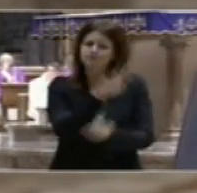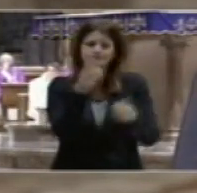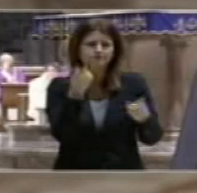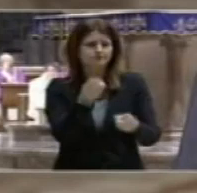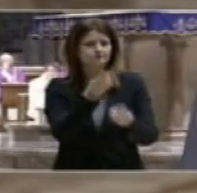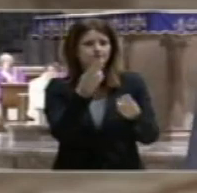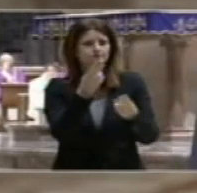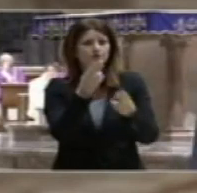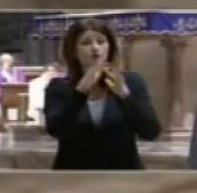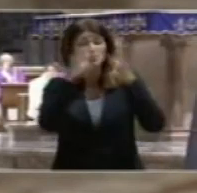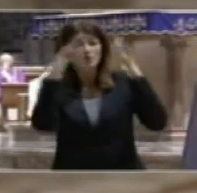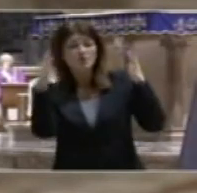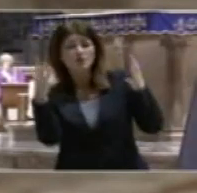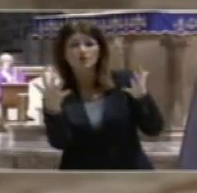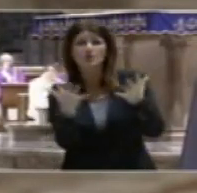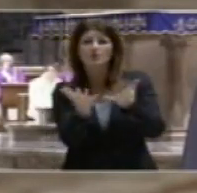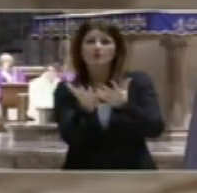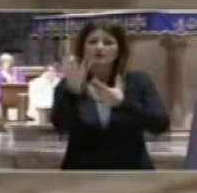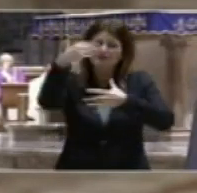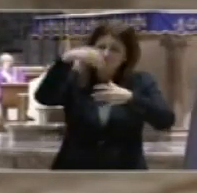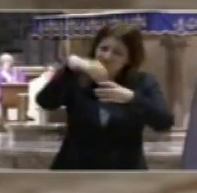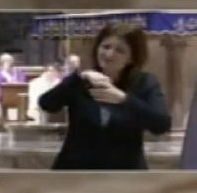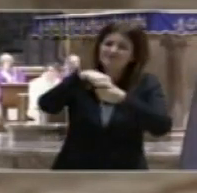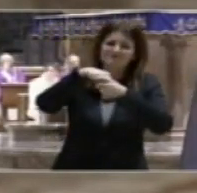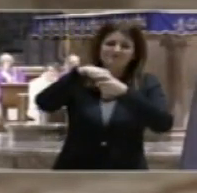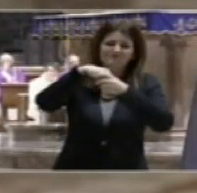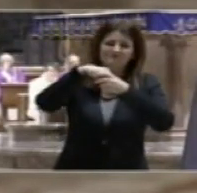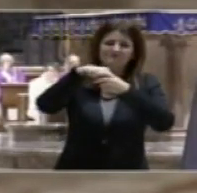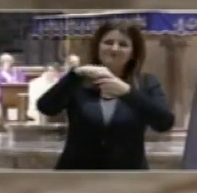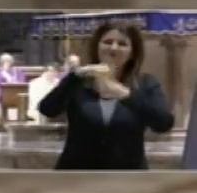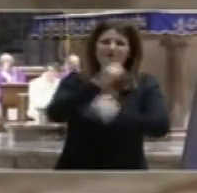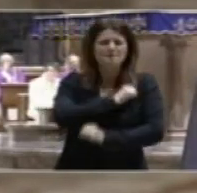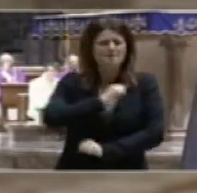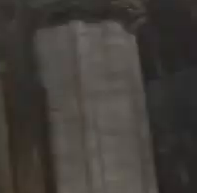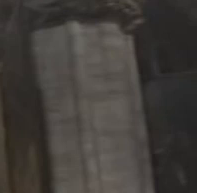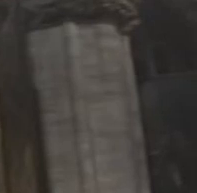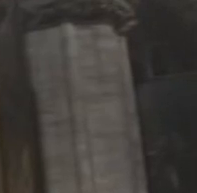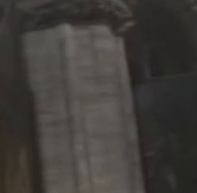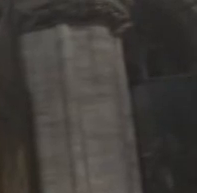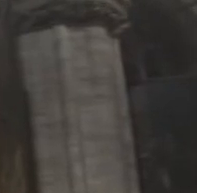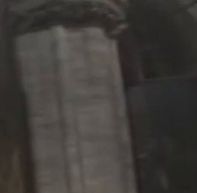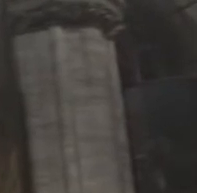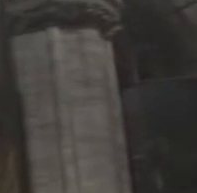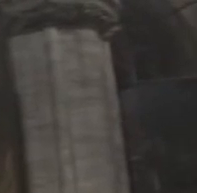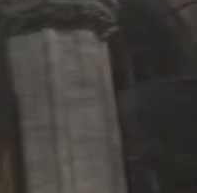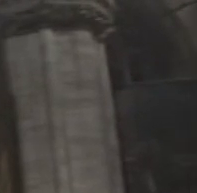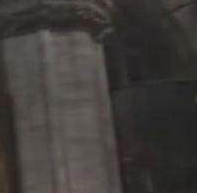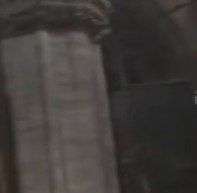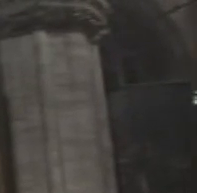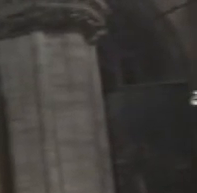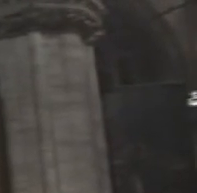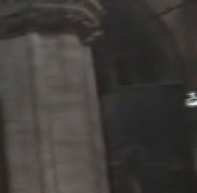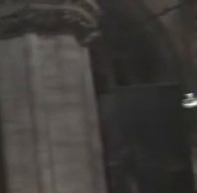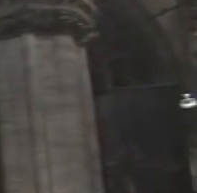tutto contribuisce ad alimentare l'impazienza. Impazienza che inquieta l'anima con